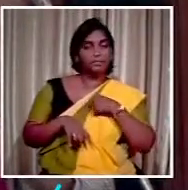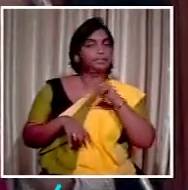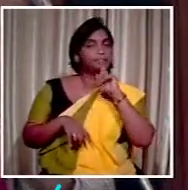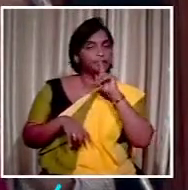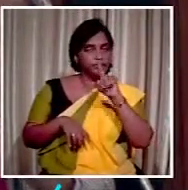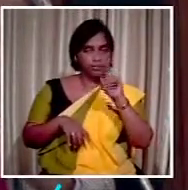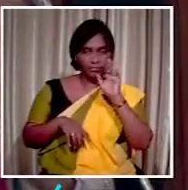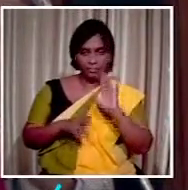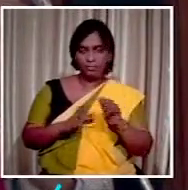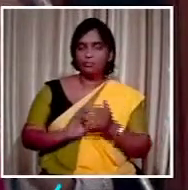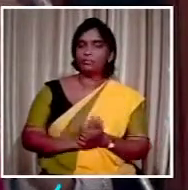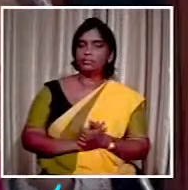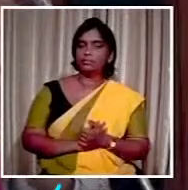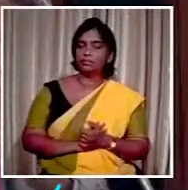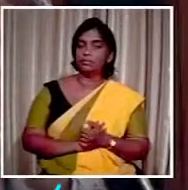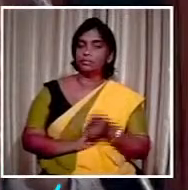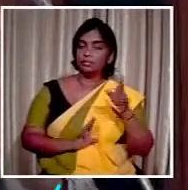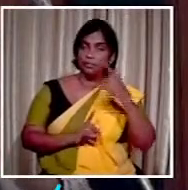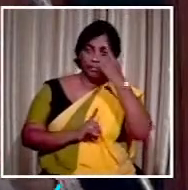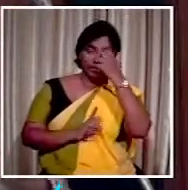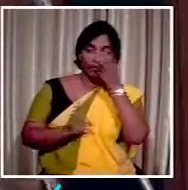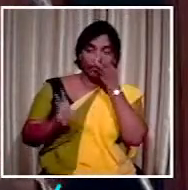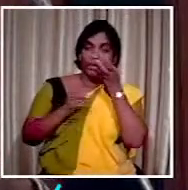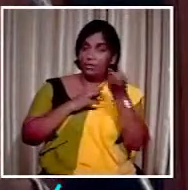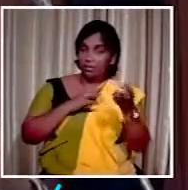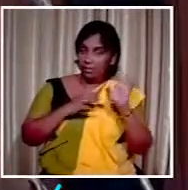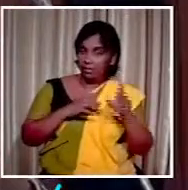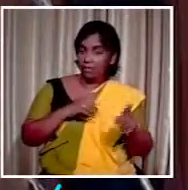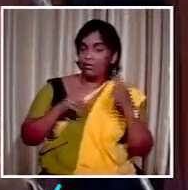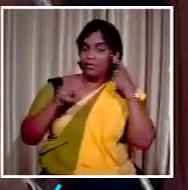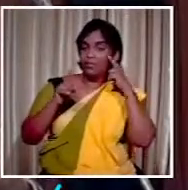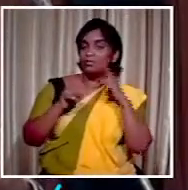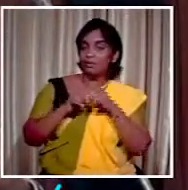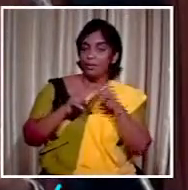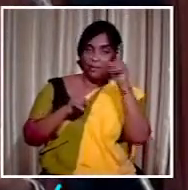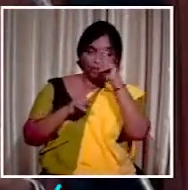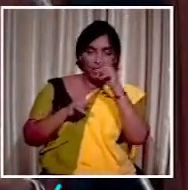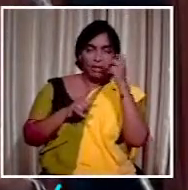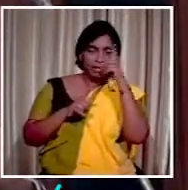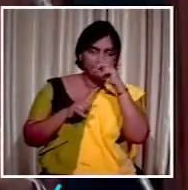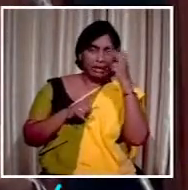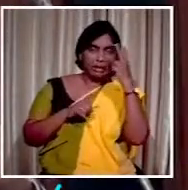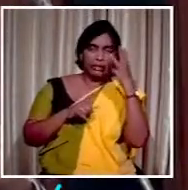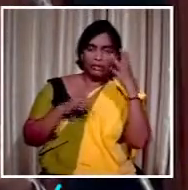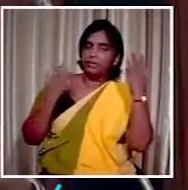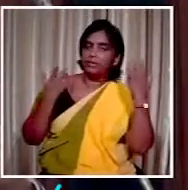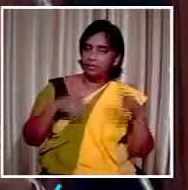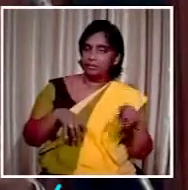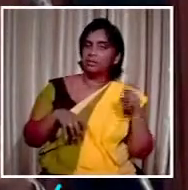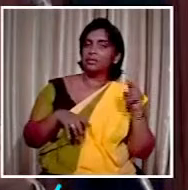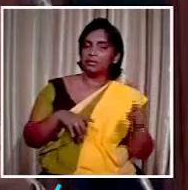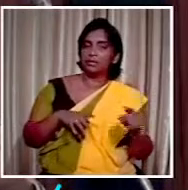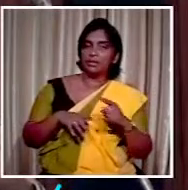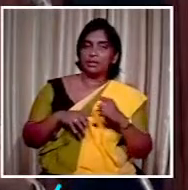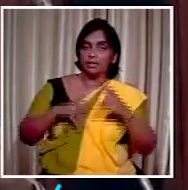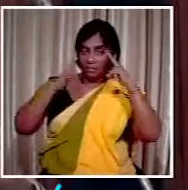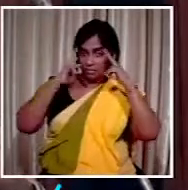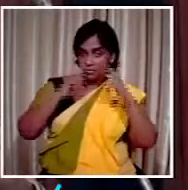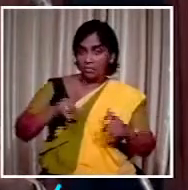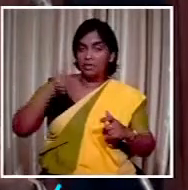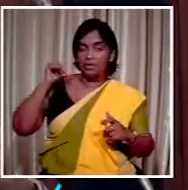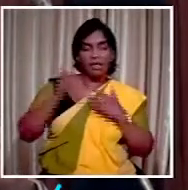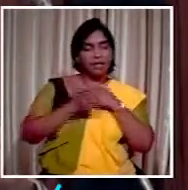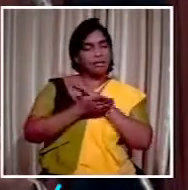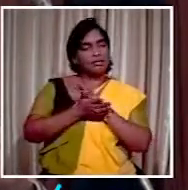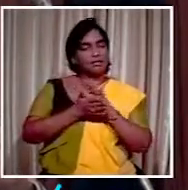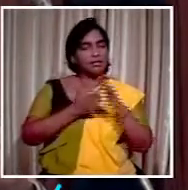ඕන ඔය පාස්කු ප්‍රහාරය සිද්ධ වෙලා මාස දෙක තුනක් යනකොට මැද පෙරදිග සාමය